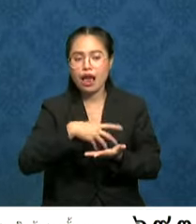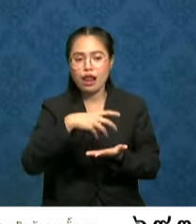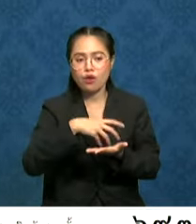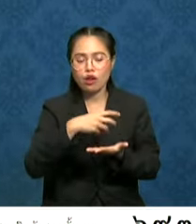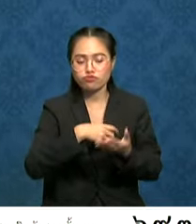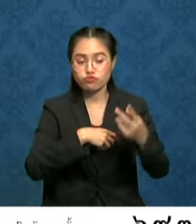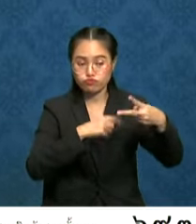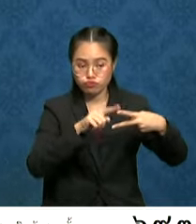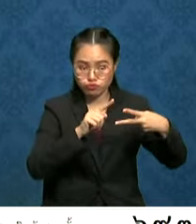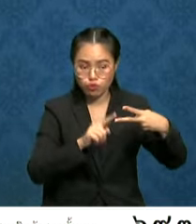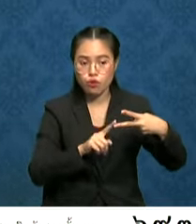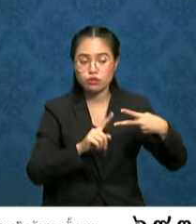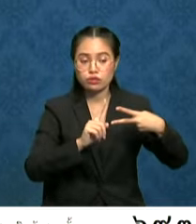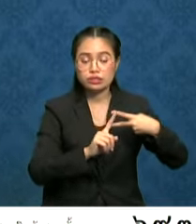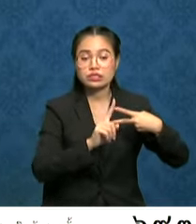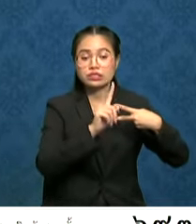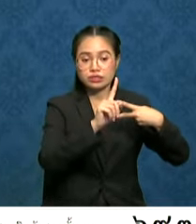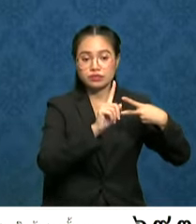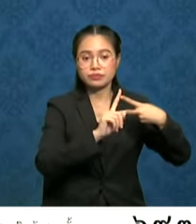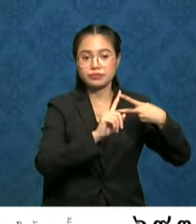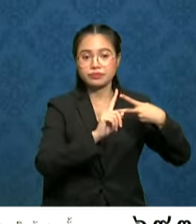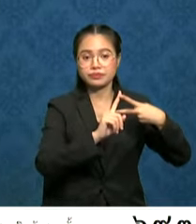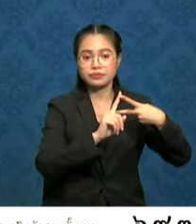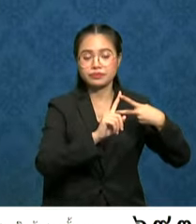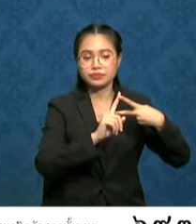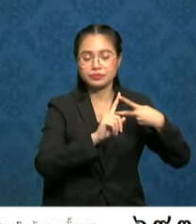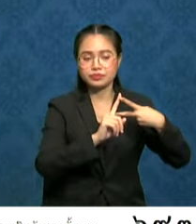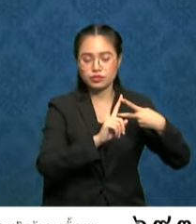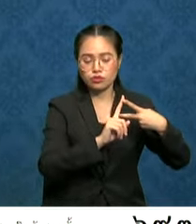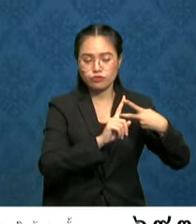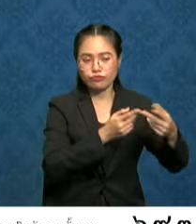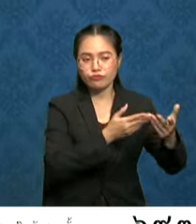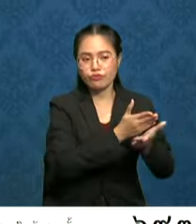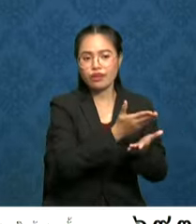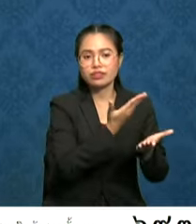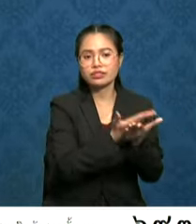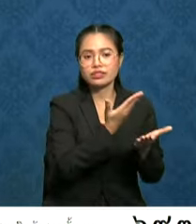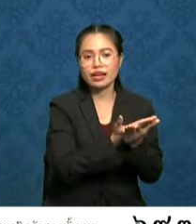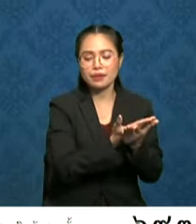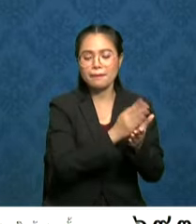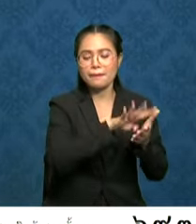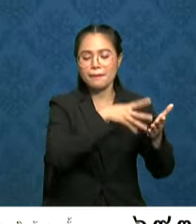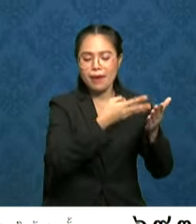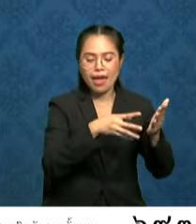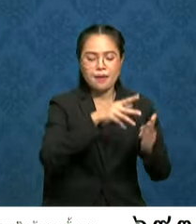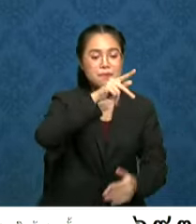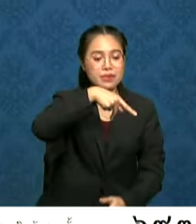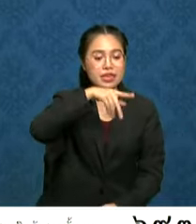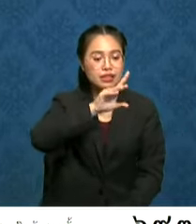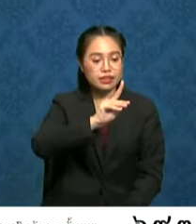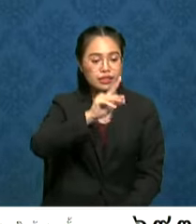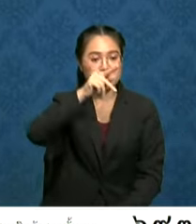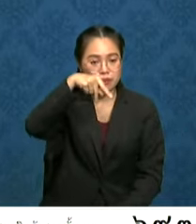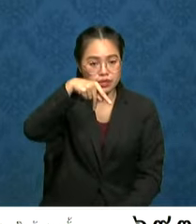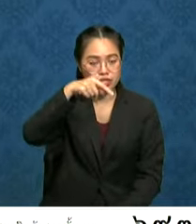ท่านฟังครับต้นทุนด้านแรกก็คือต้นต้นทุนทางด้านตัวเงินครับตามแผน pdpในปัจจุบันที่มีการ